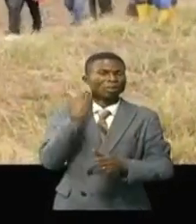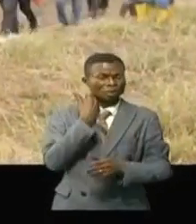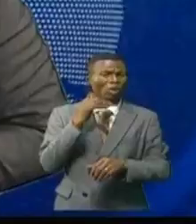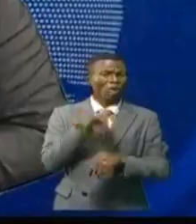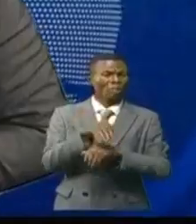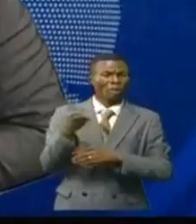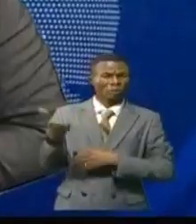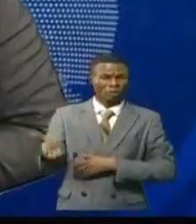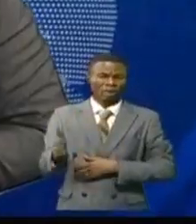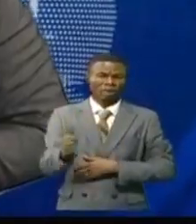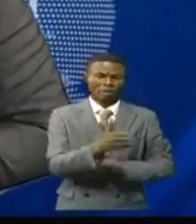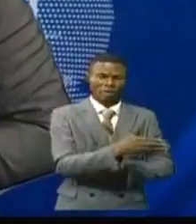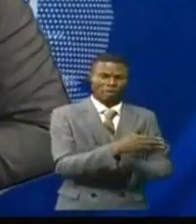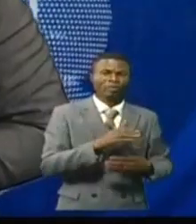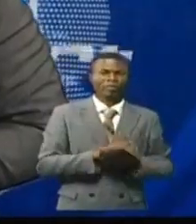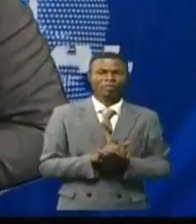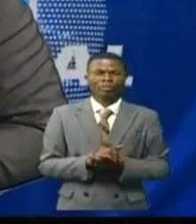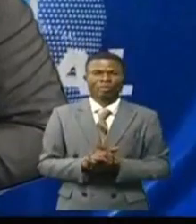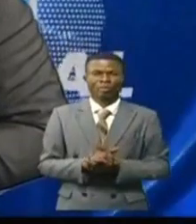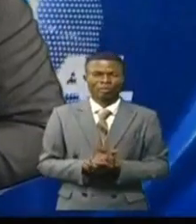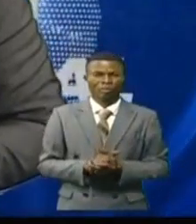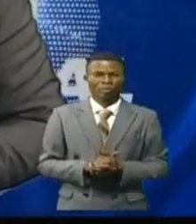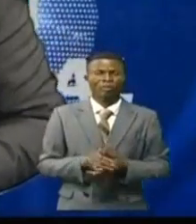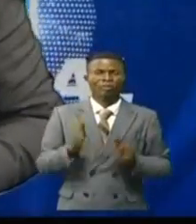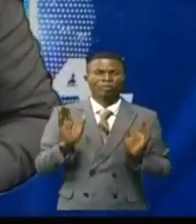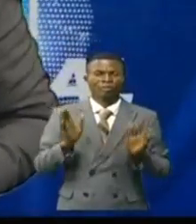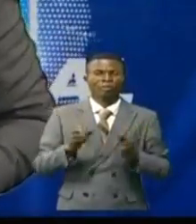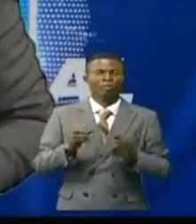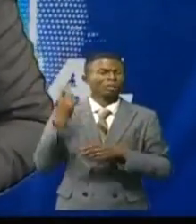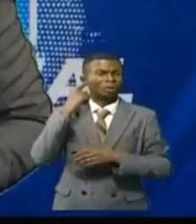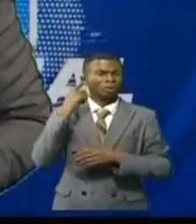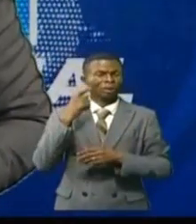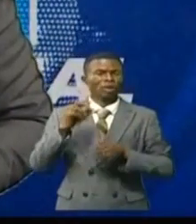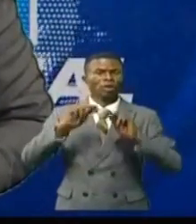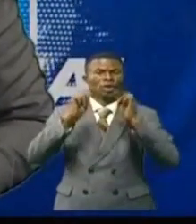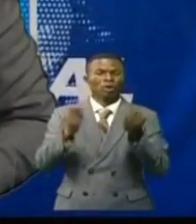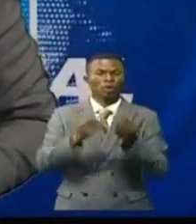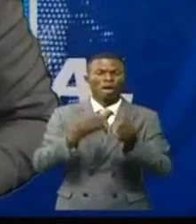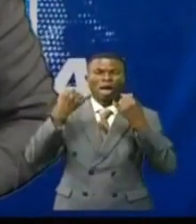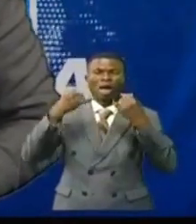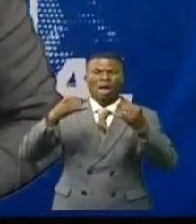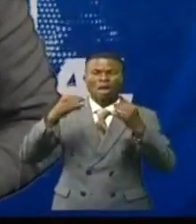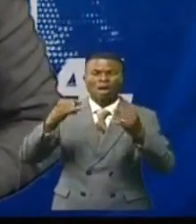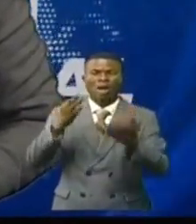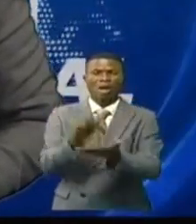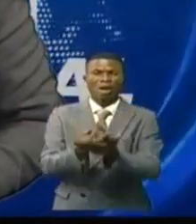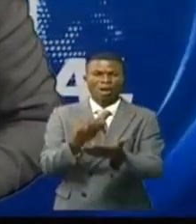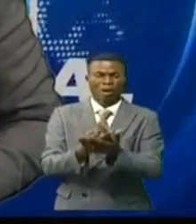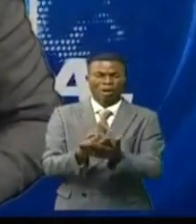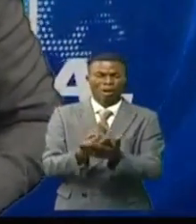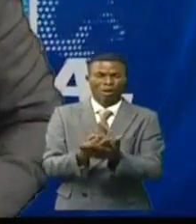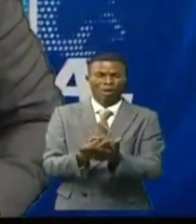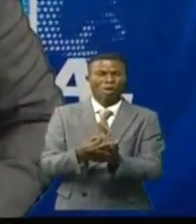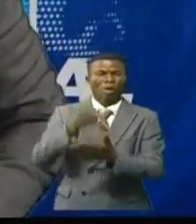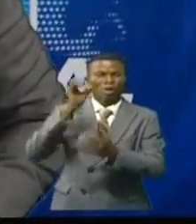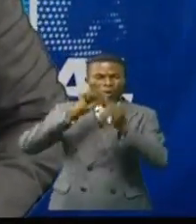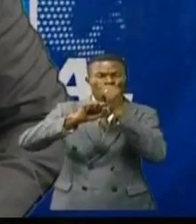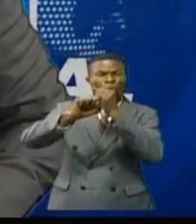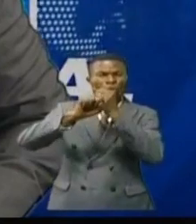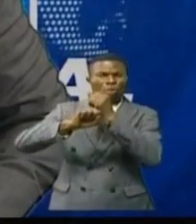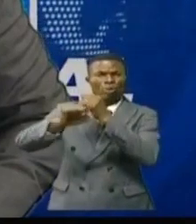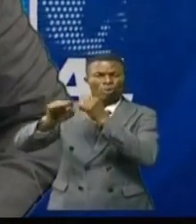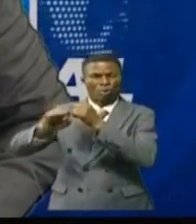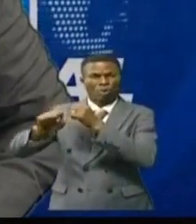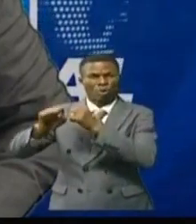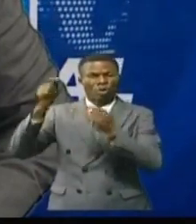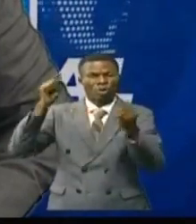manioc. Nous l'apprenons de nos reporters. La cellule nationale de renseignement financier est en pleine campagne de sensibilisation auprès